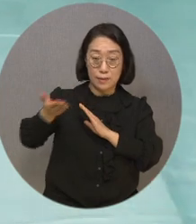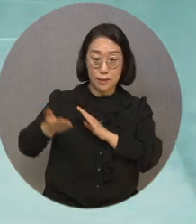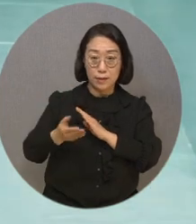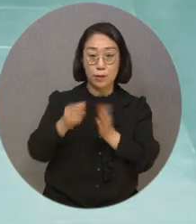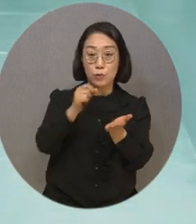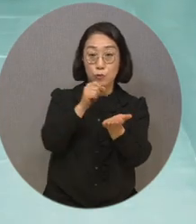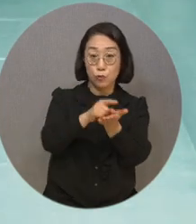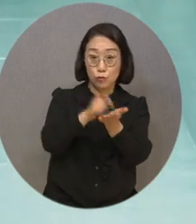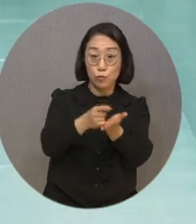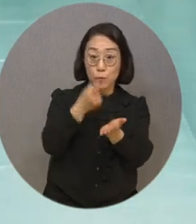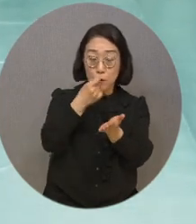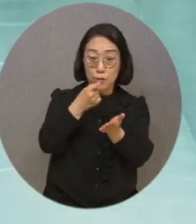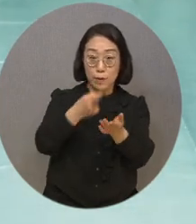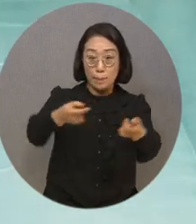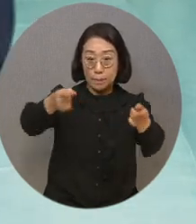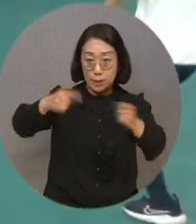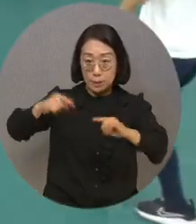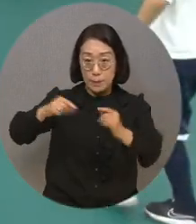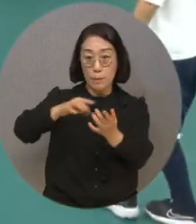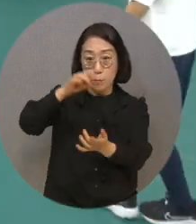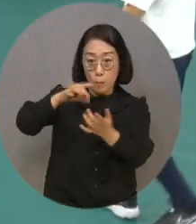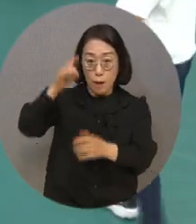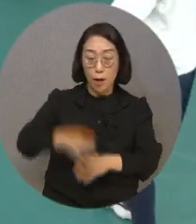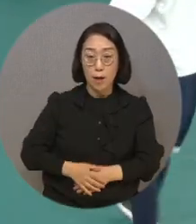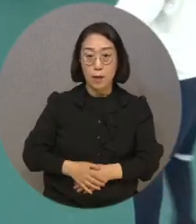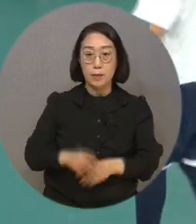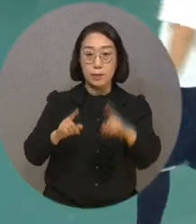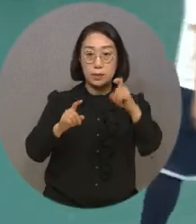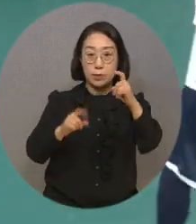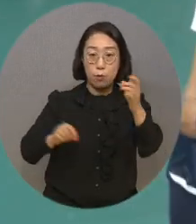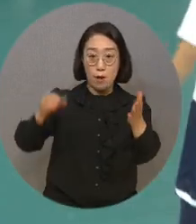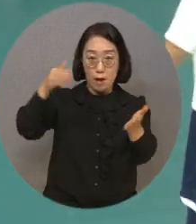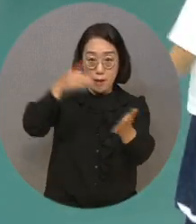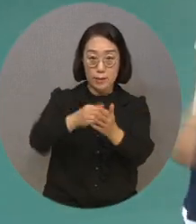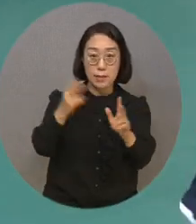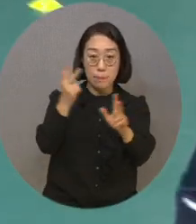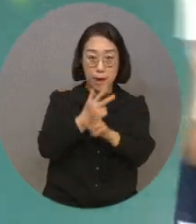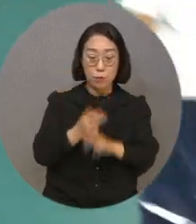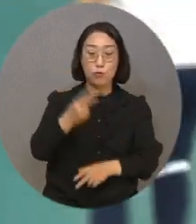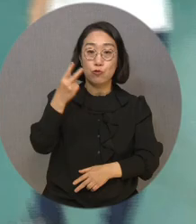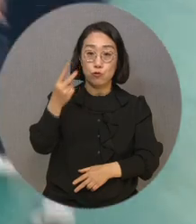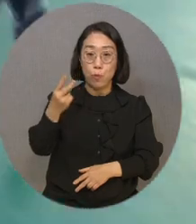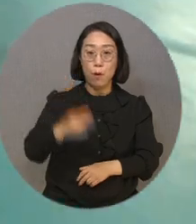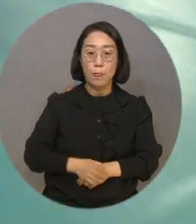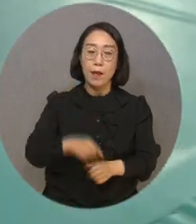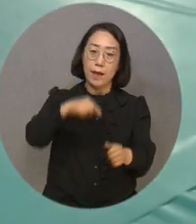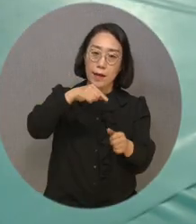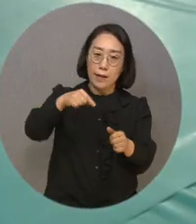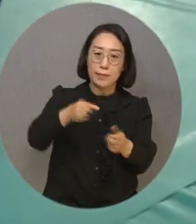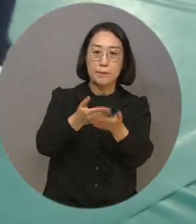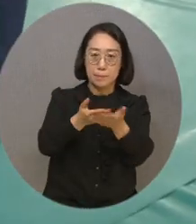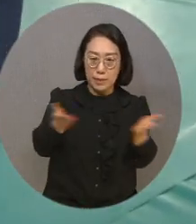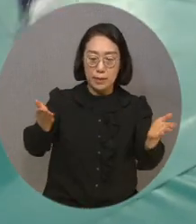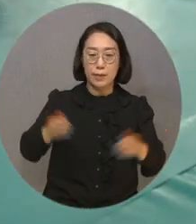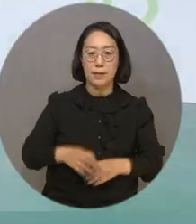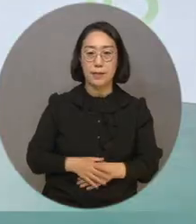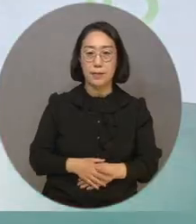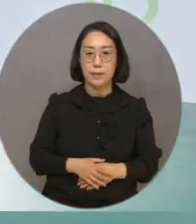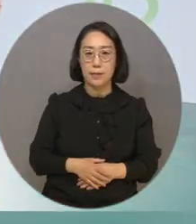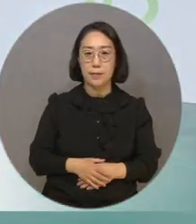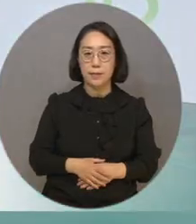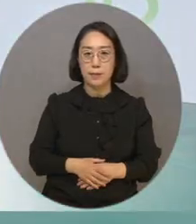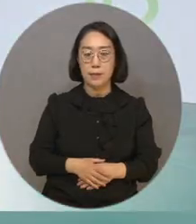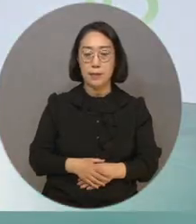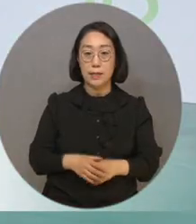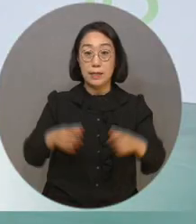축구교실 참가자를 공개 모집했으며 오는 11월까지 매주 2회 축구교실을 운영할 계획입니다.